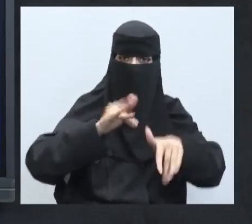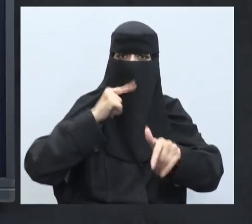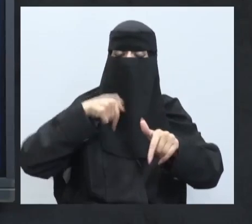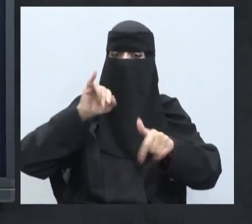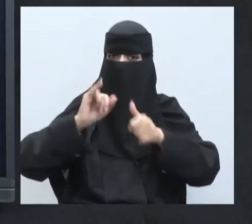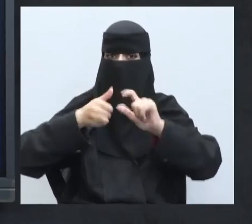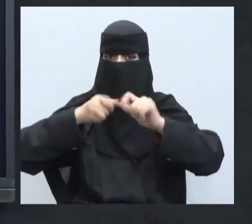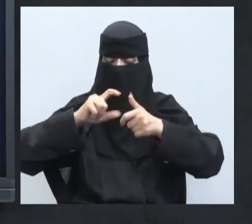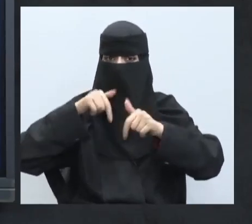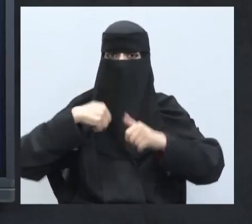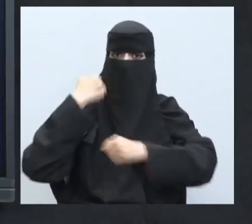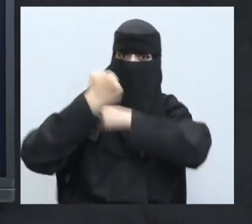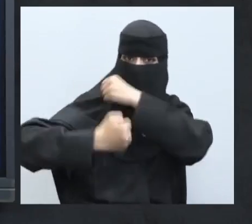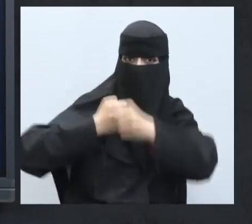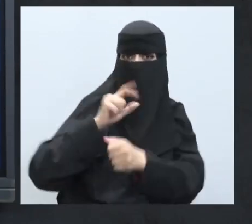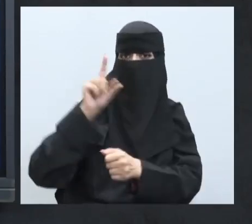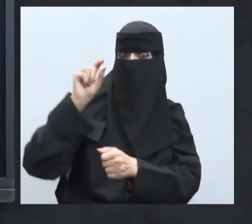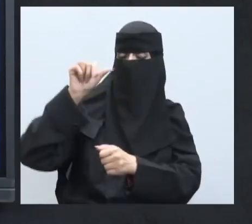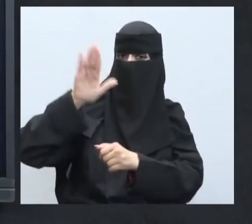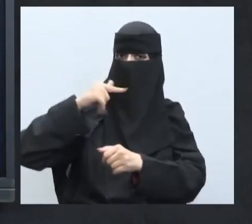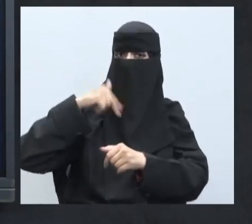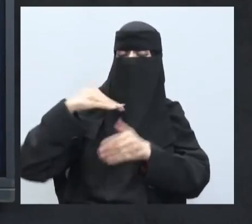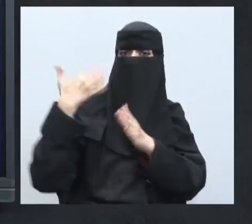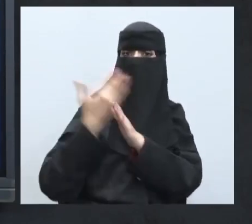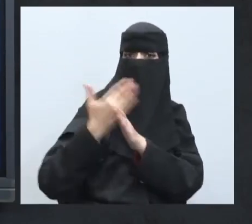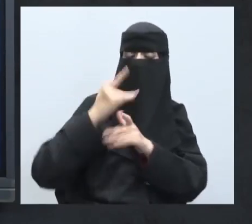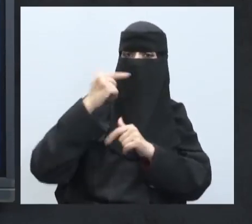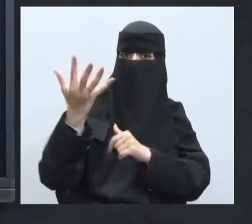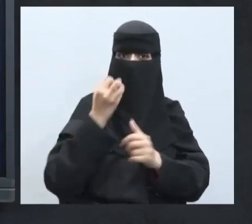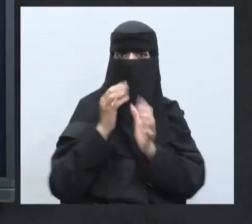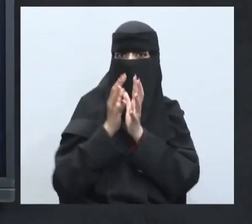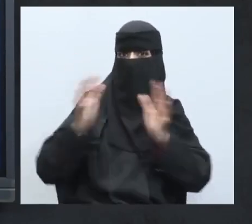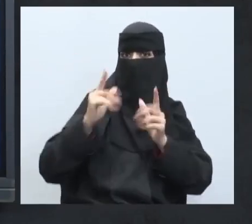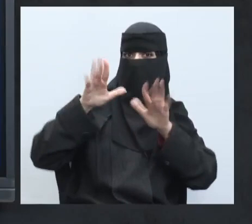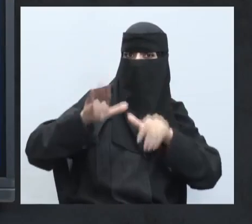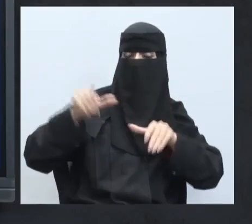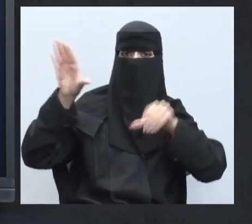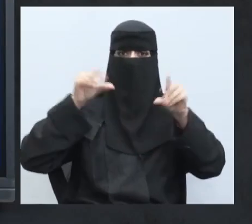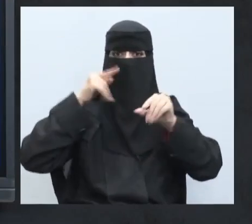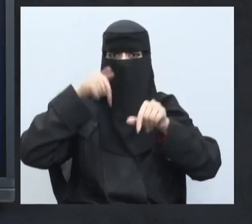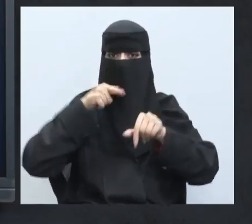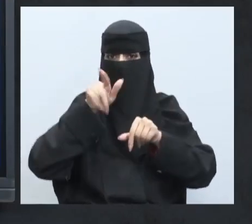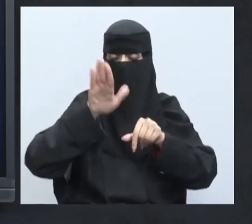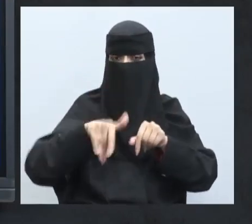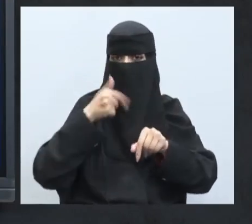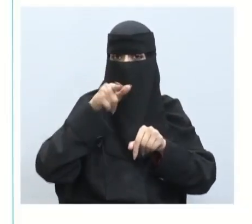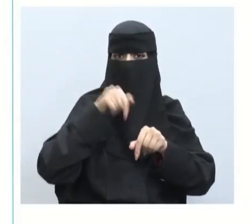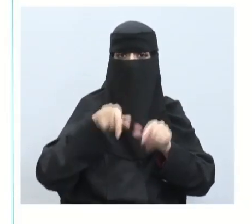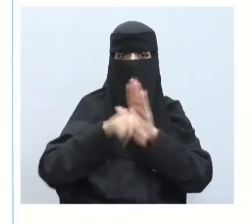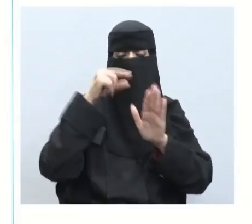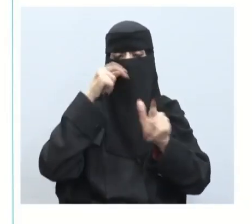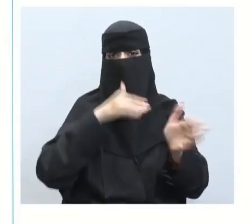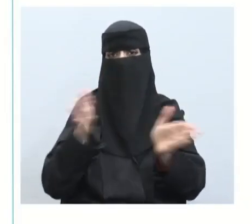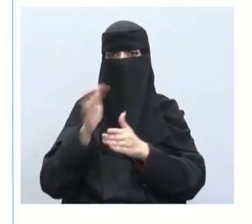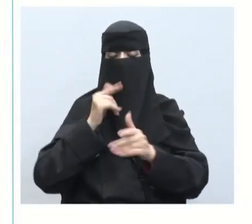منظمات تحاول ان تتميز لكي تاخذ حصه اكبر في السوق ذكرنا ذلك في هذا الدرس ايضا